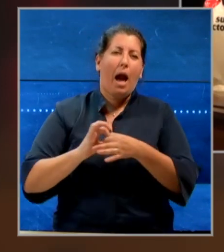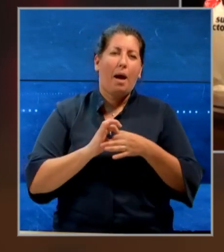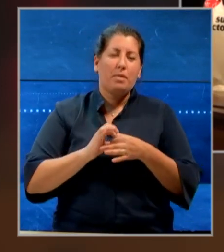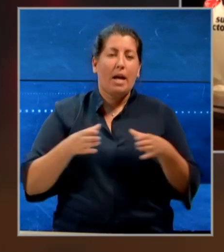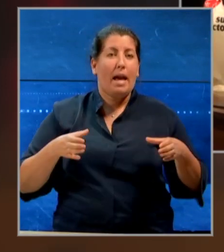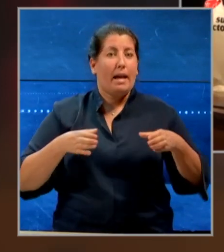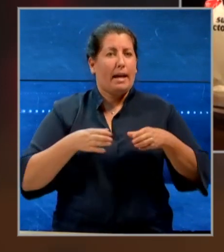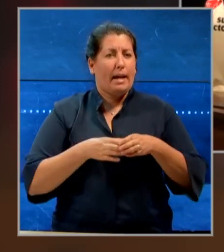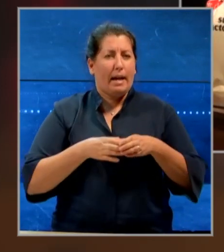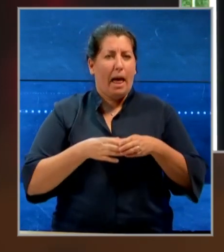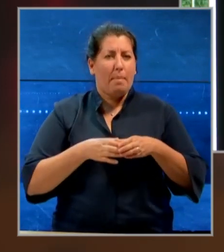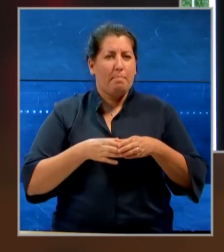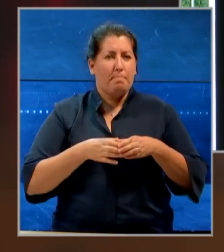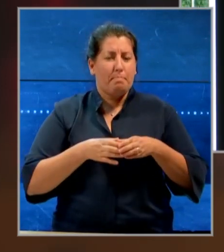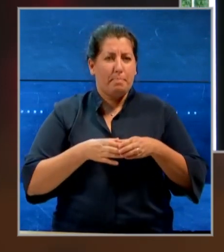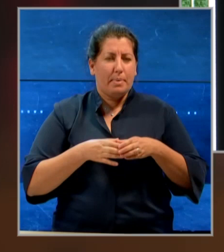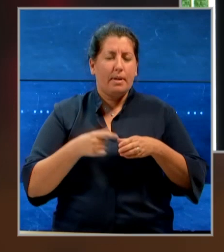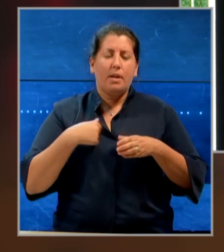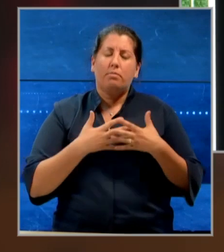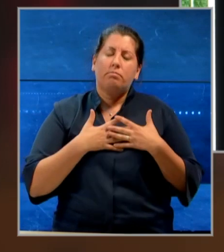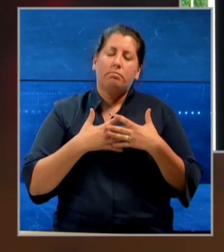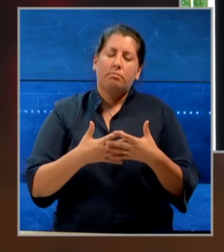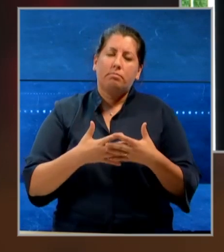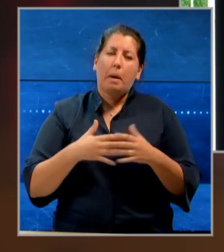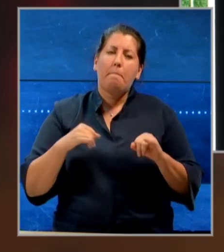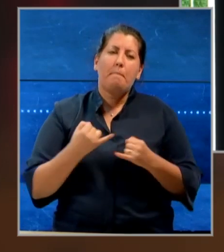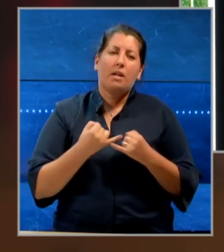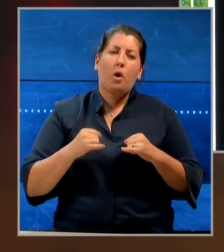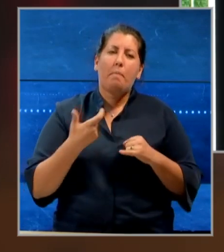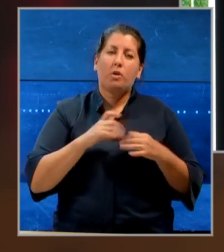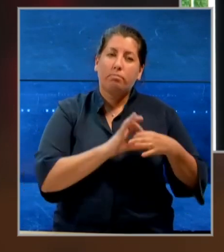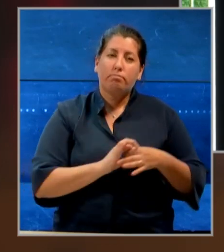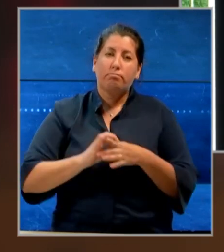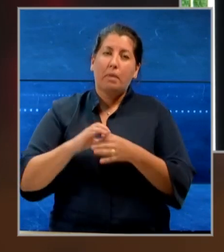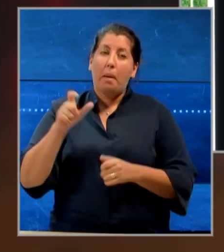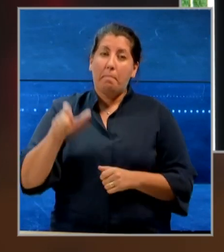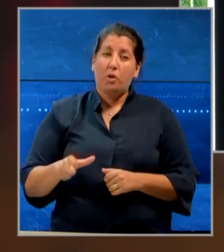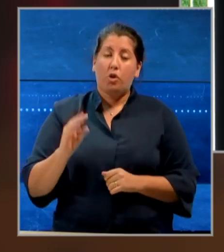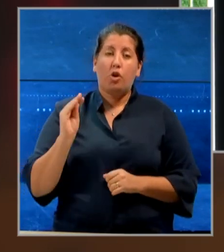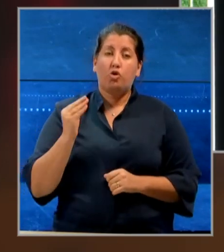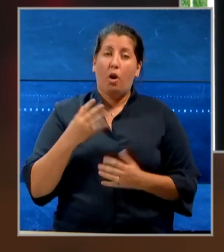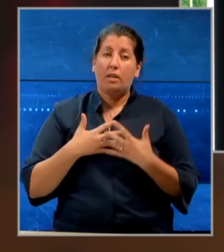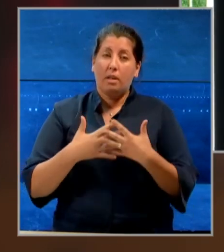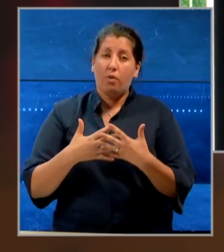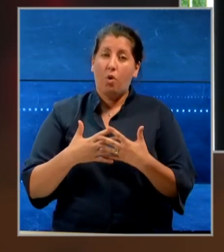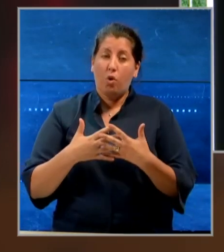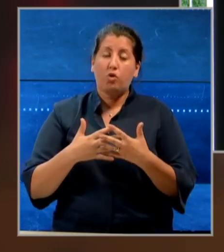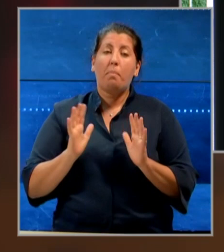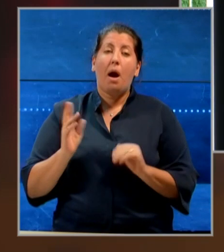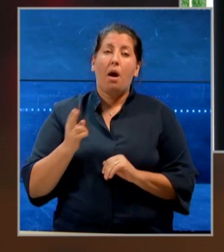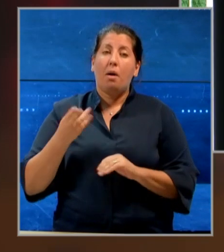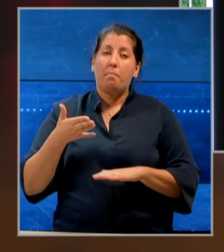particolare, anche perché è legato alla vicenda di un tifoso prematuramente scomparso per una vicenda